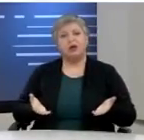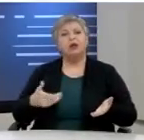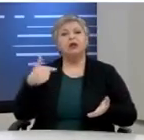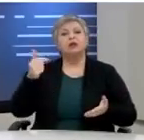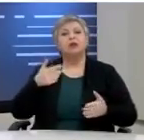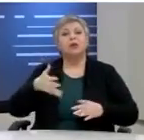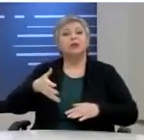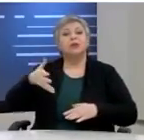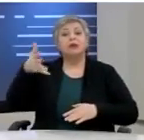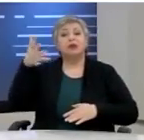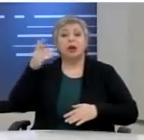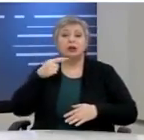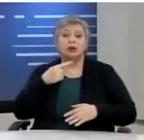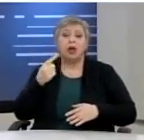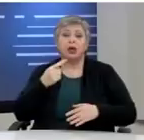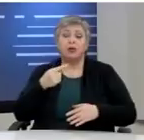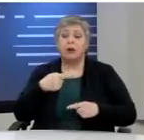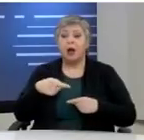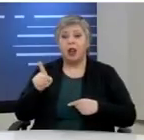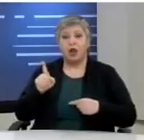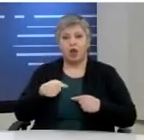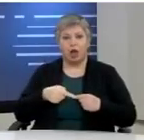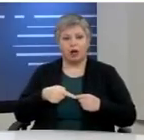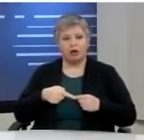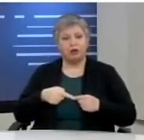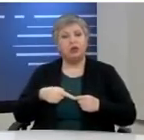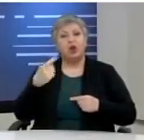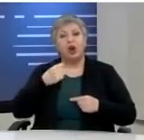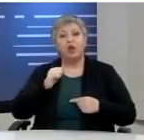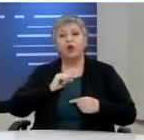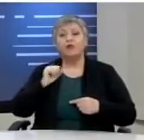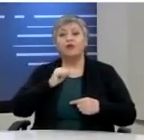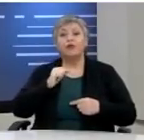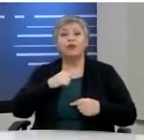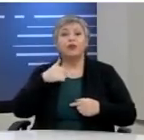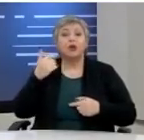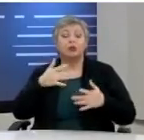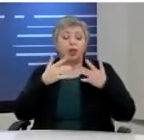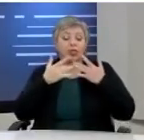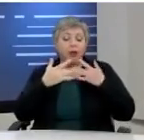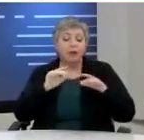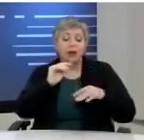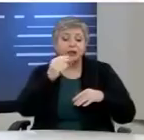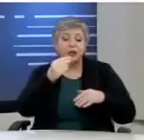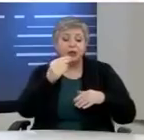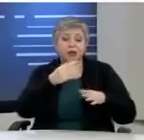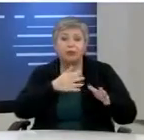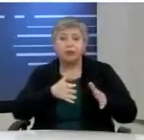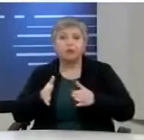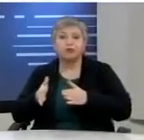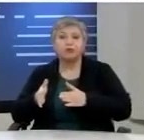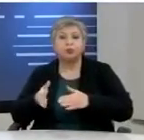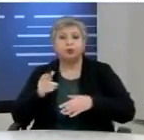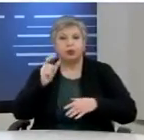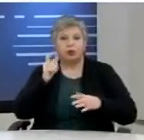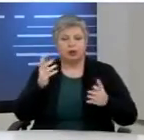διαφοροποιήθηκε από τον κ. Σαμαρά, μην του πάρει και όλο το κόμμα, του έχει πάρει τα 2/3. Και είπε ότι ποτέ δεν